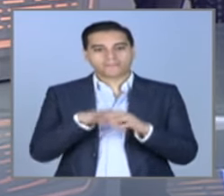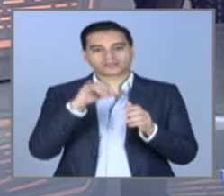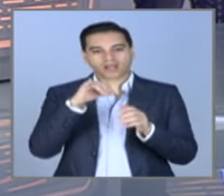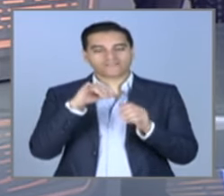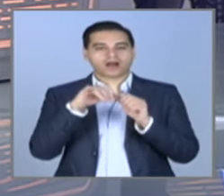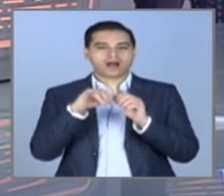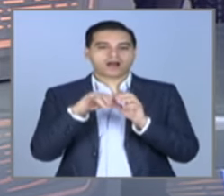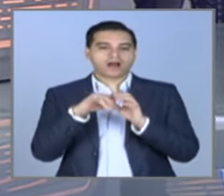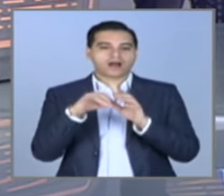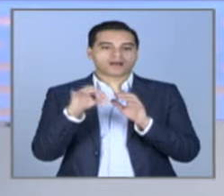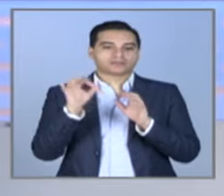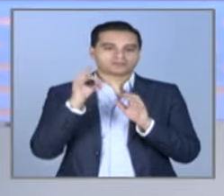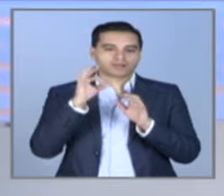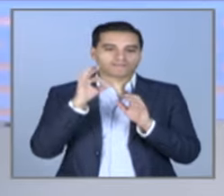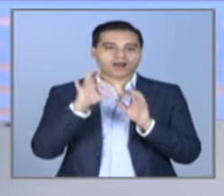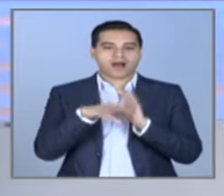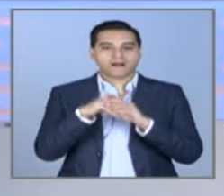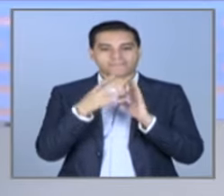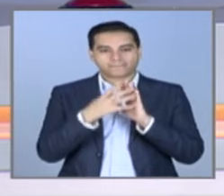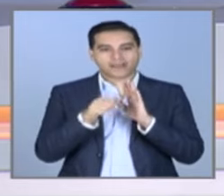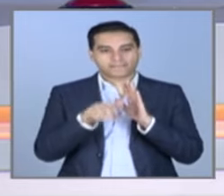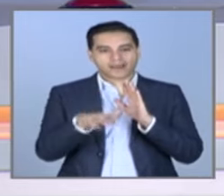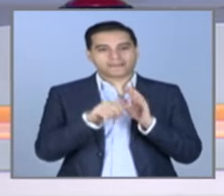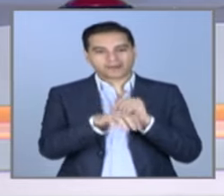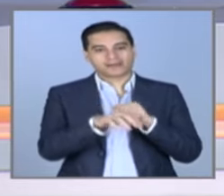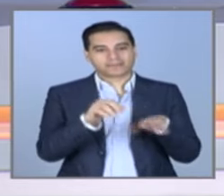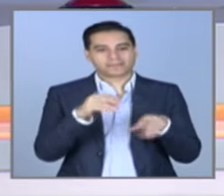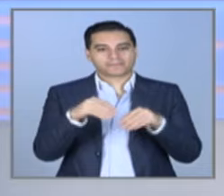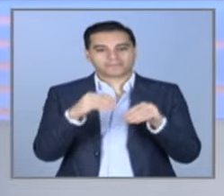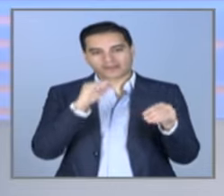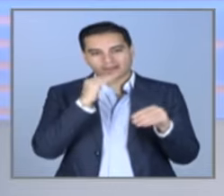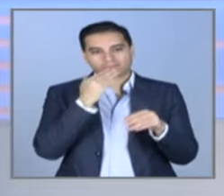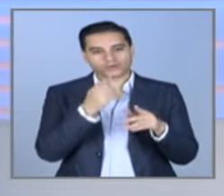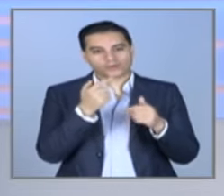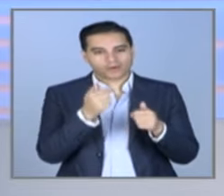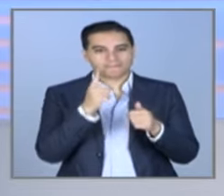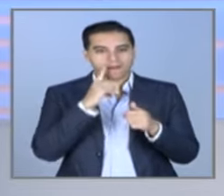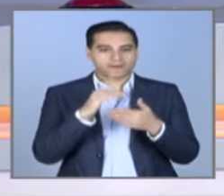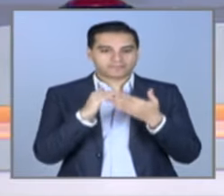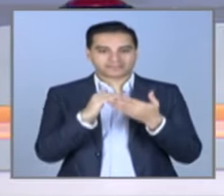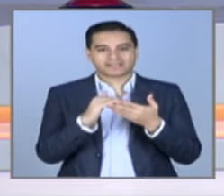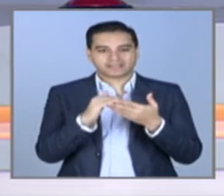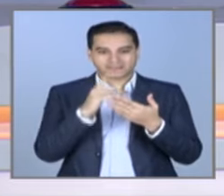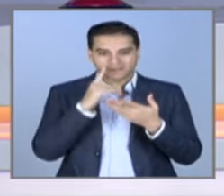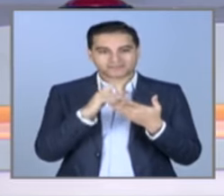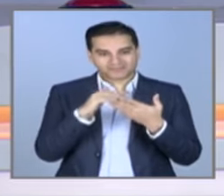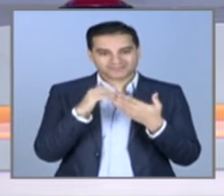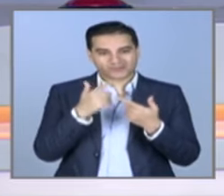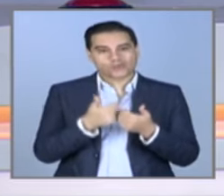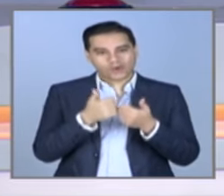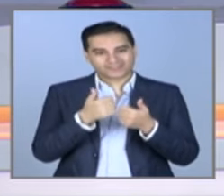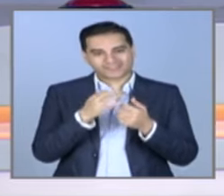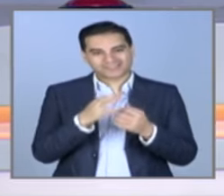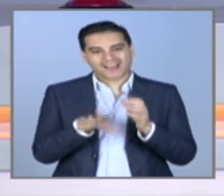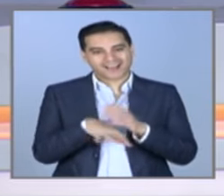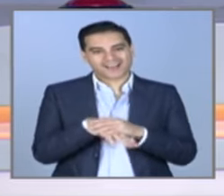وناس تطلب مني بس الحمد لله. ابتديتي تبيعي؟ الحمد لله. كويس. مامتك بتساعدك؟ ماما ماما كويسة برضو